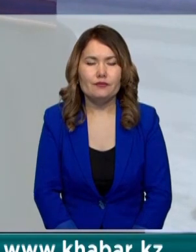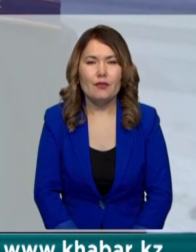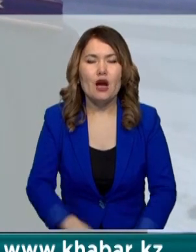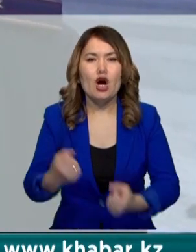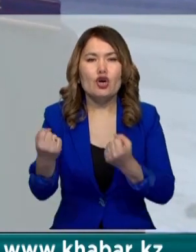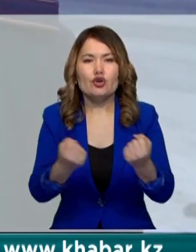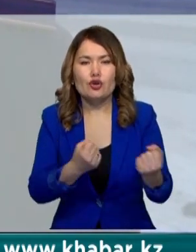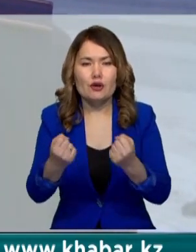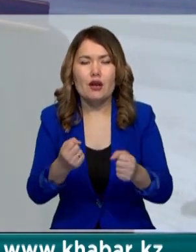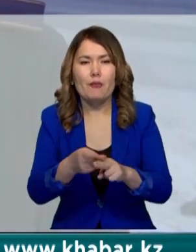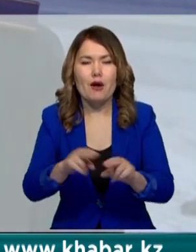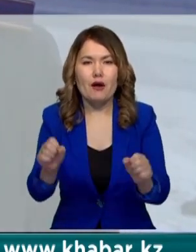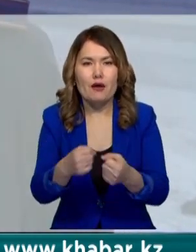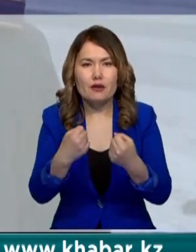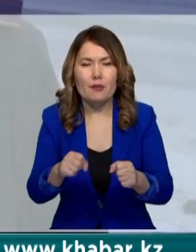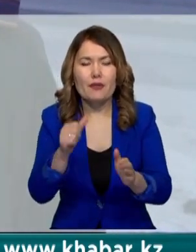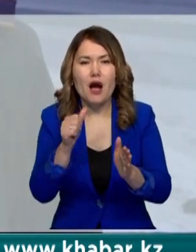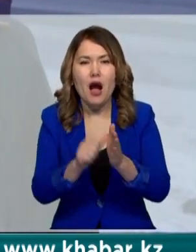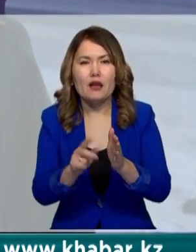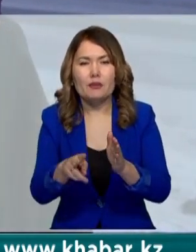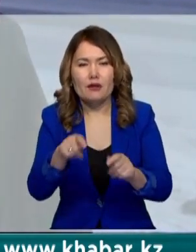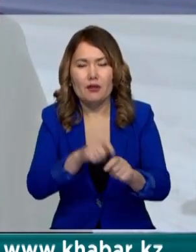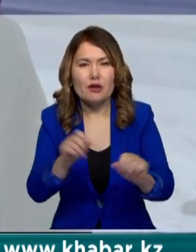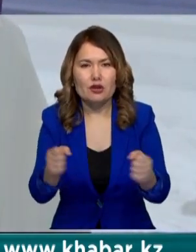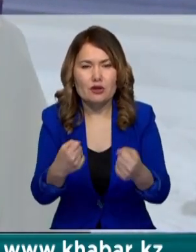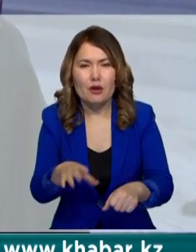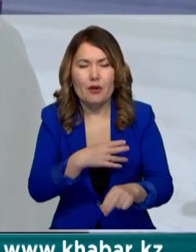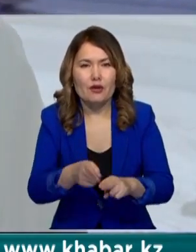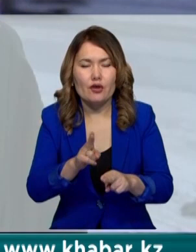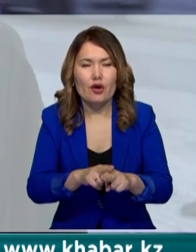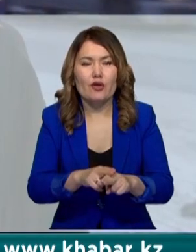Жүргізуші шамамен сағатына 60 шақырым жылдамдықпен келе жатқан. Көлік